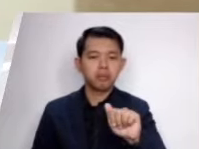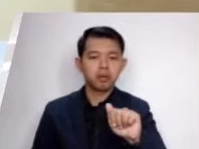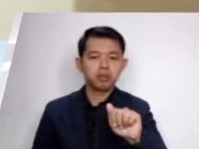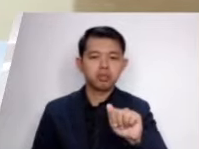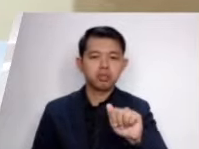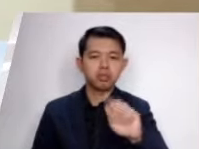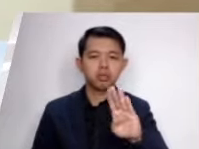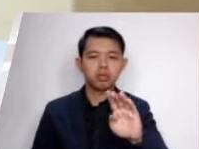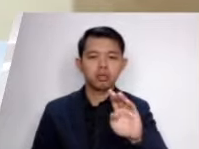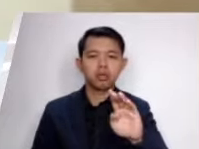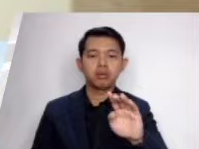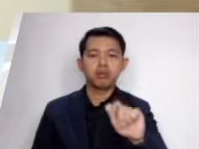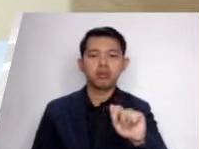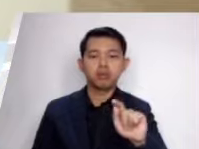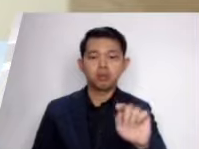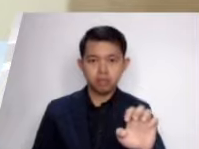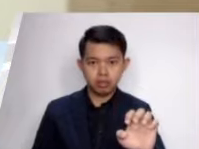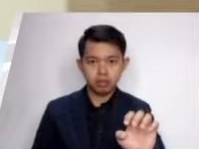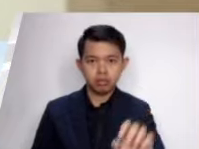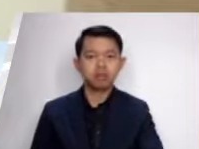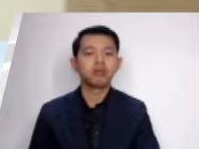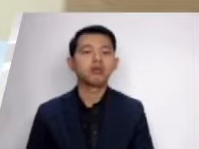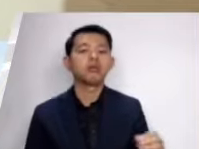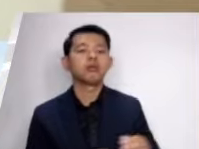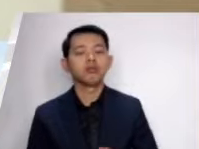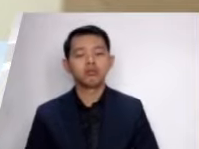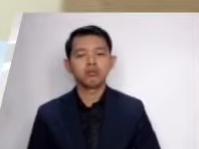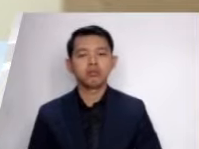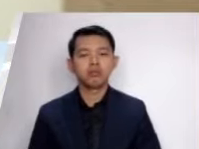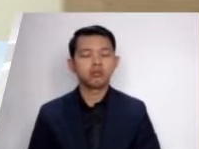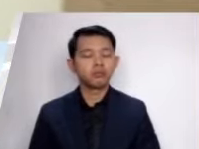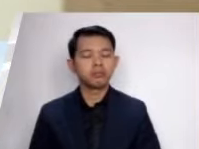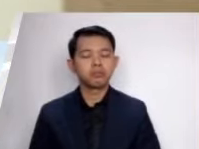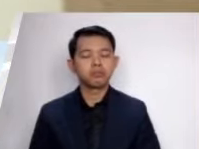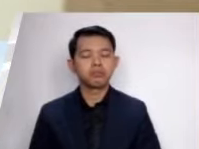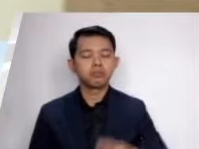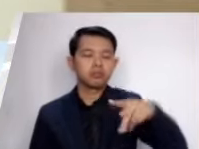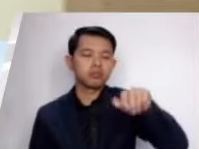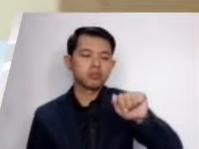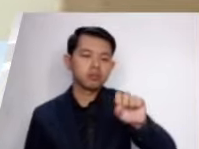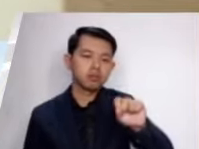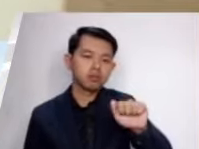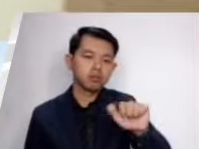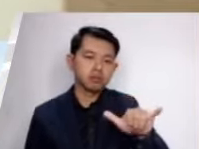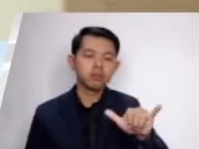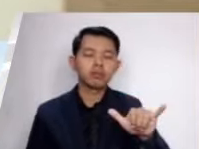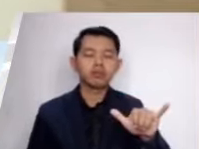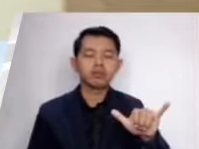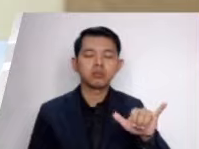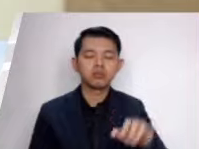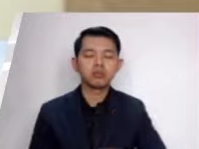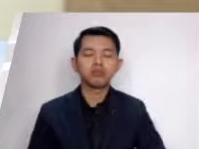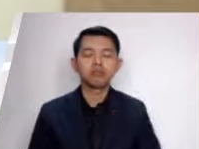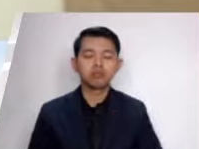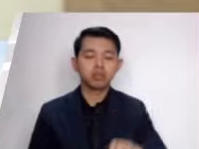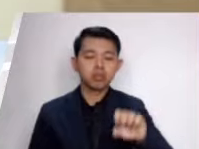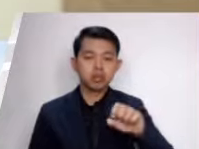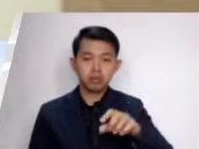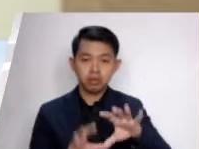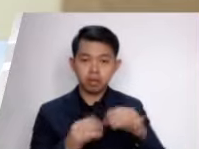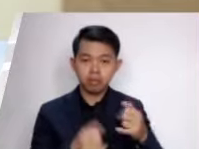FB Harrison Corner Williams and Robert Street, Pasay. So New One Technology, Barangay